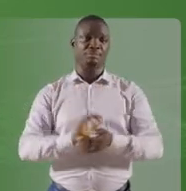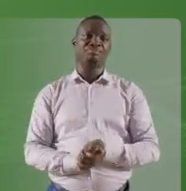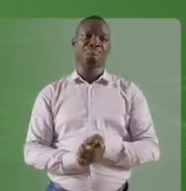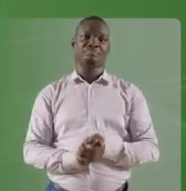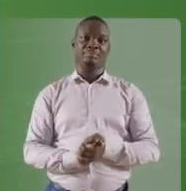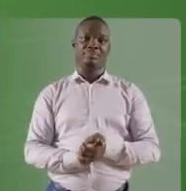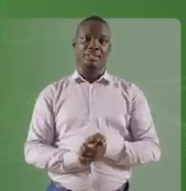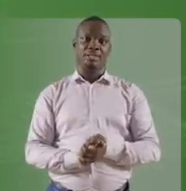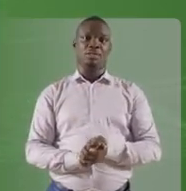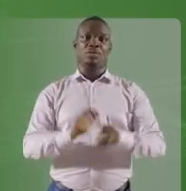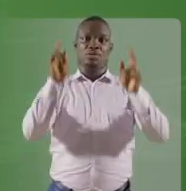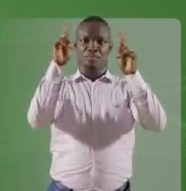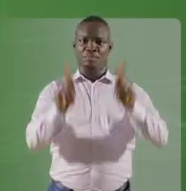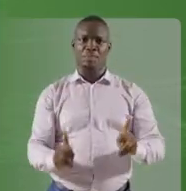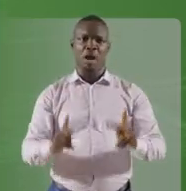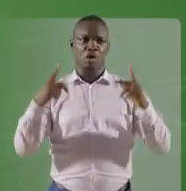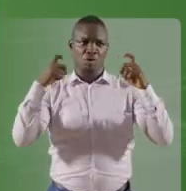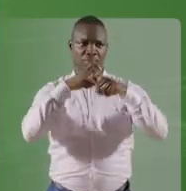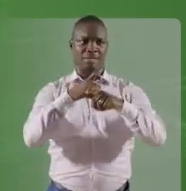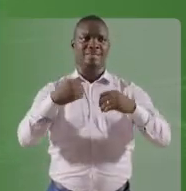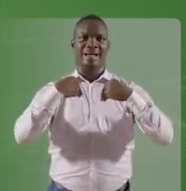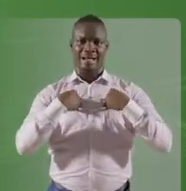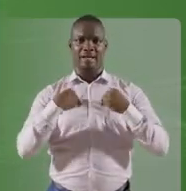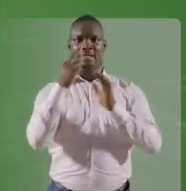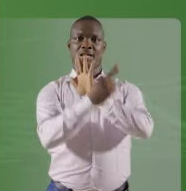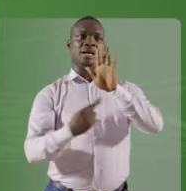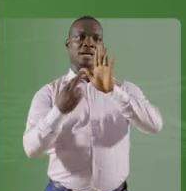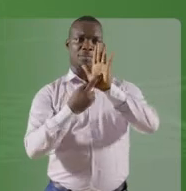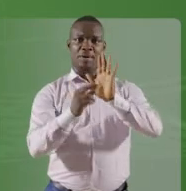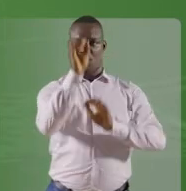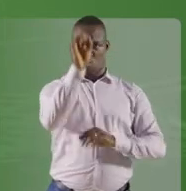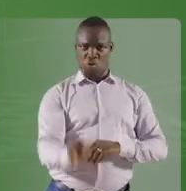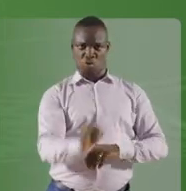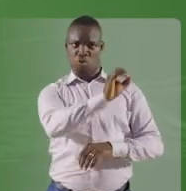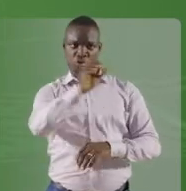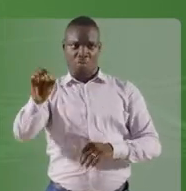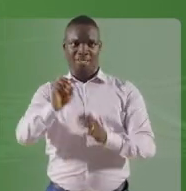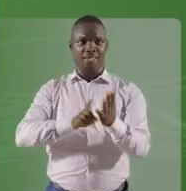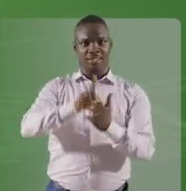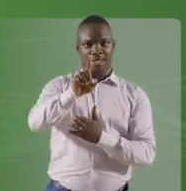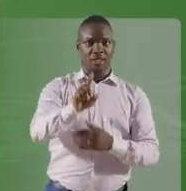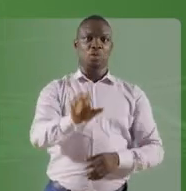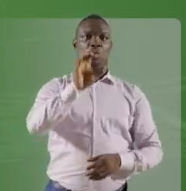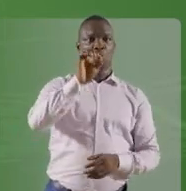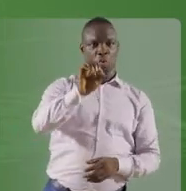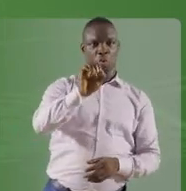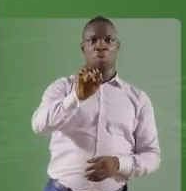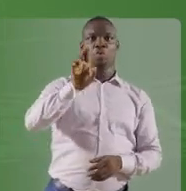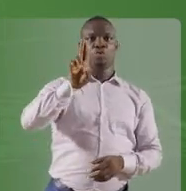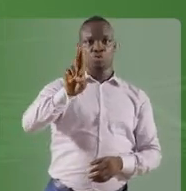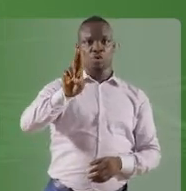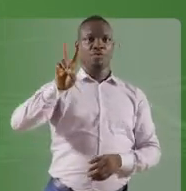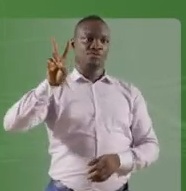Le plan complexe est muni d'un repère orthonormé direct O, U, V.